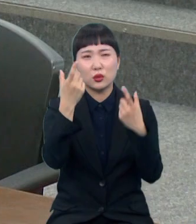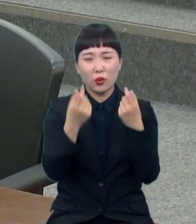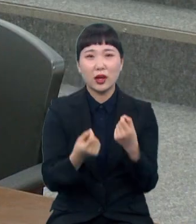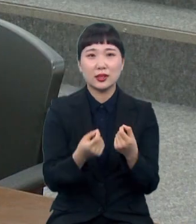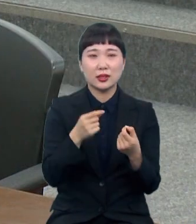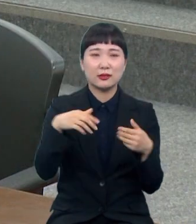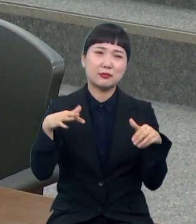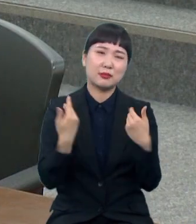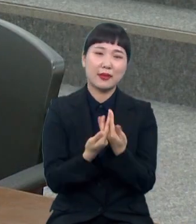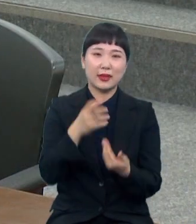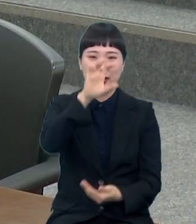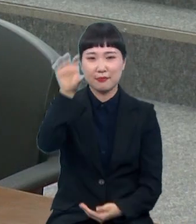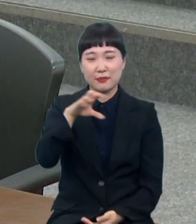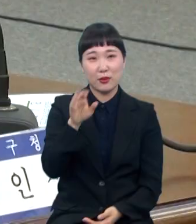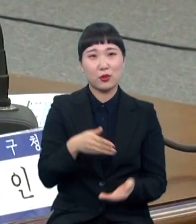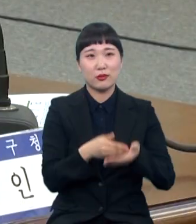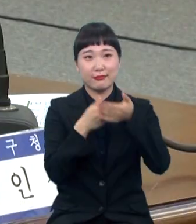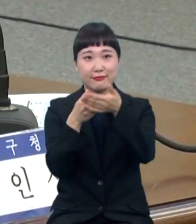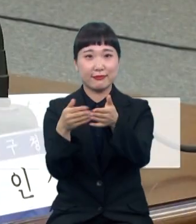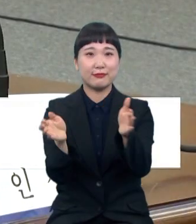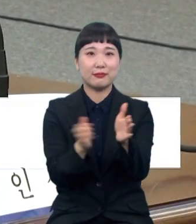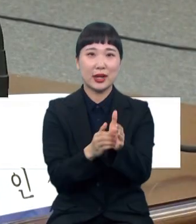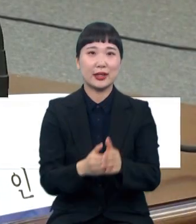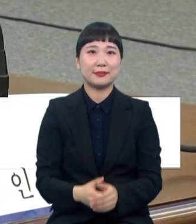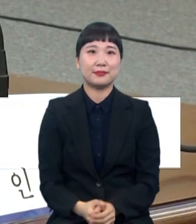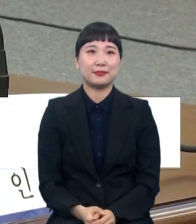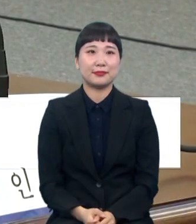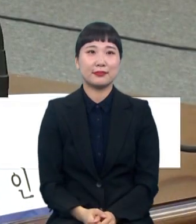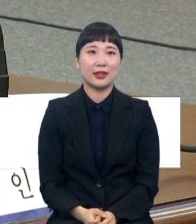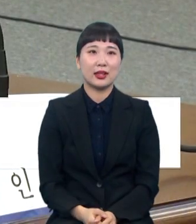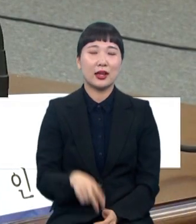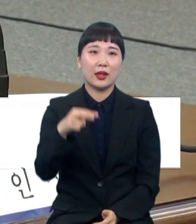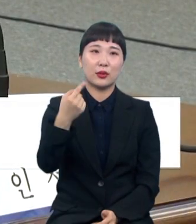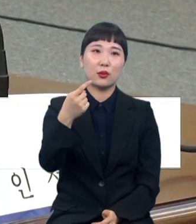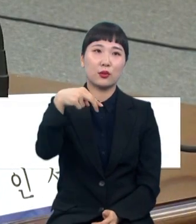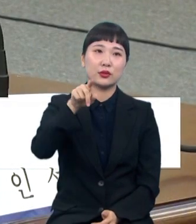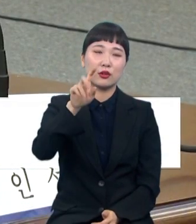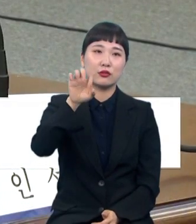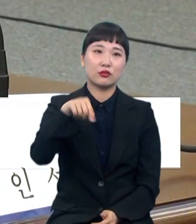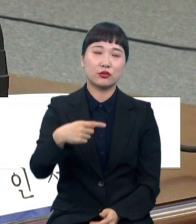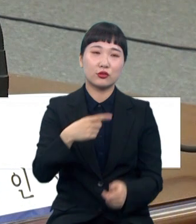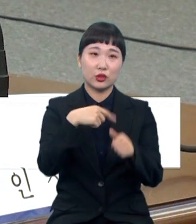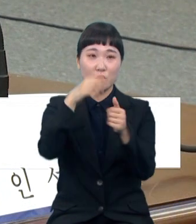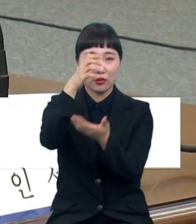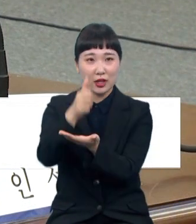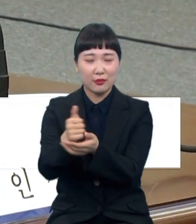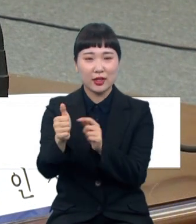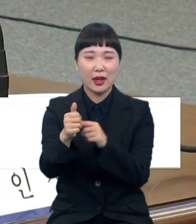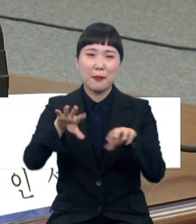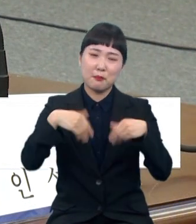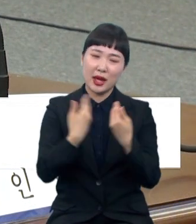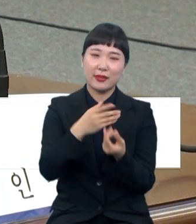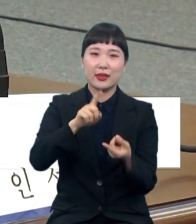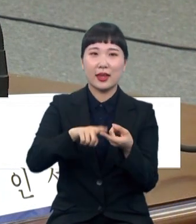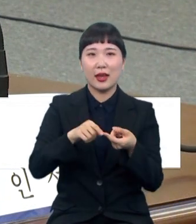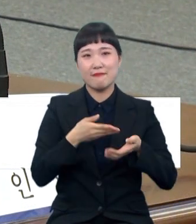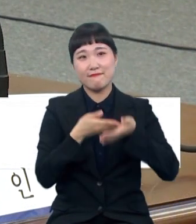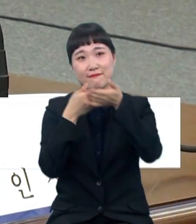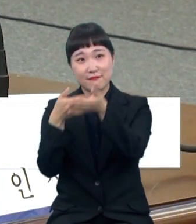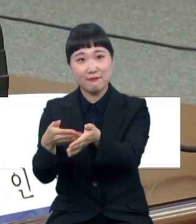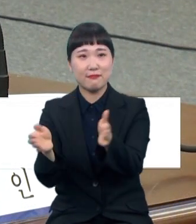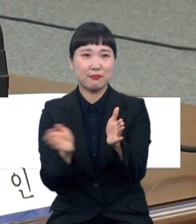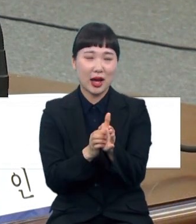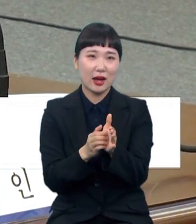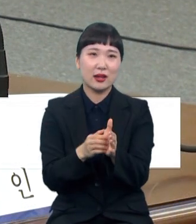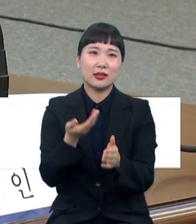전달했다고 덧붙였습니다. 교육감한테 반대 의사를 정확하게 얘기했고 쉽게 재고 이전을